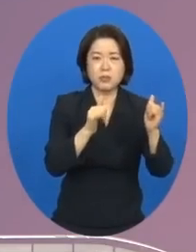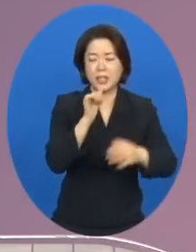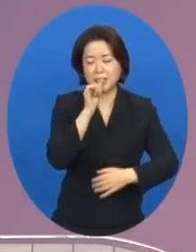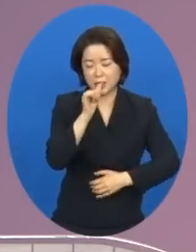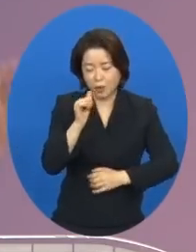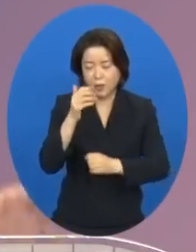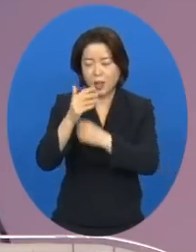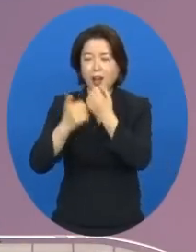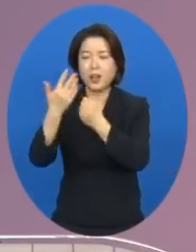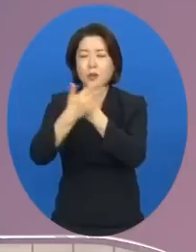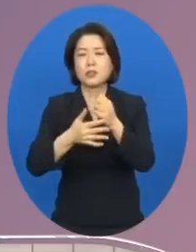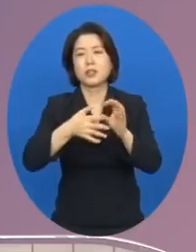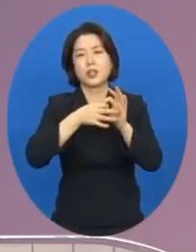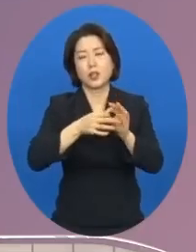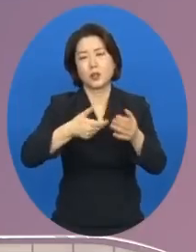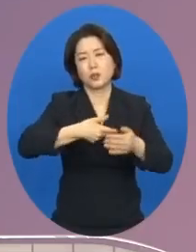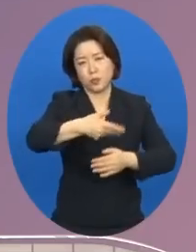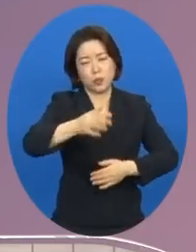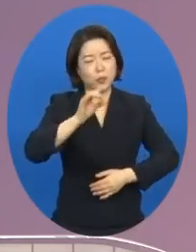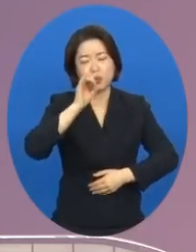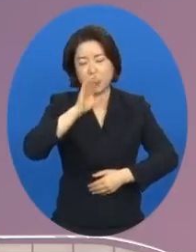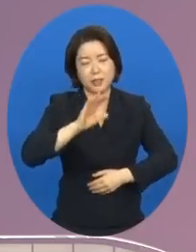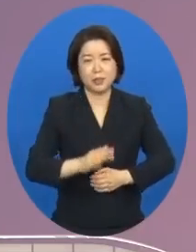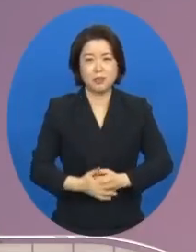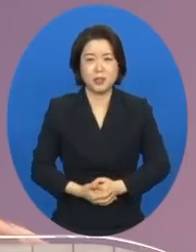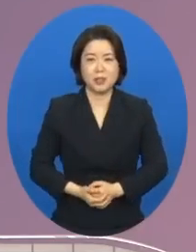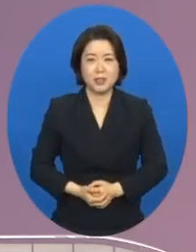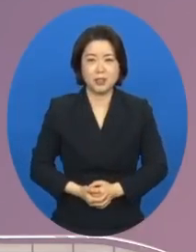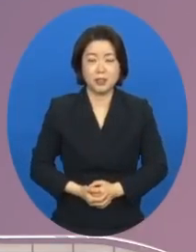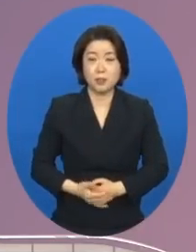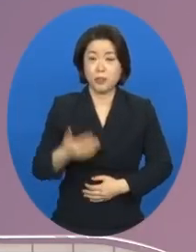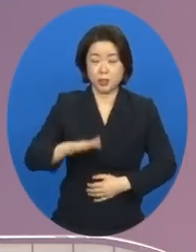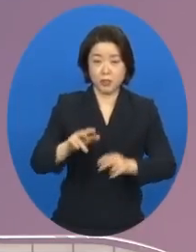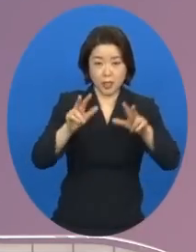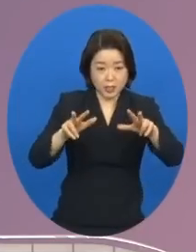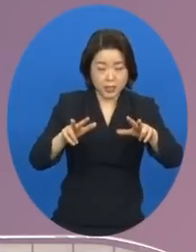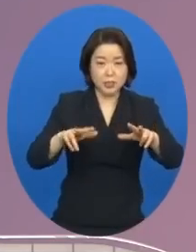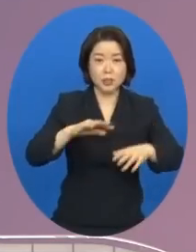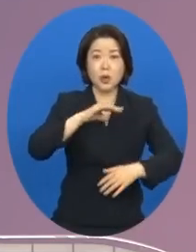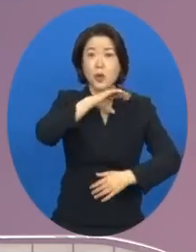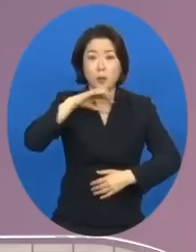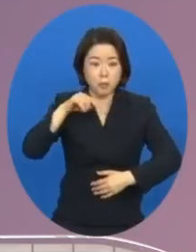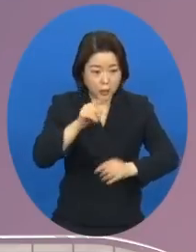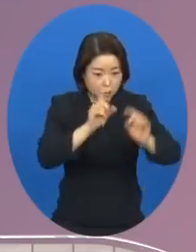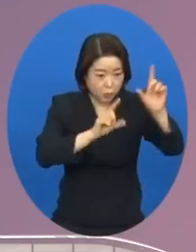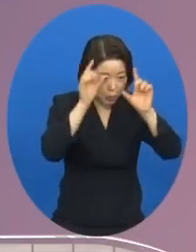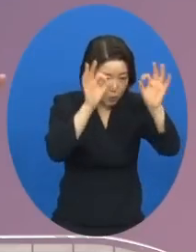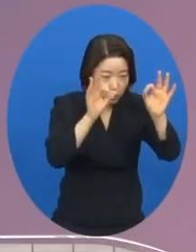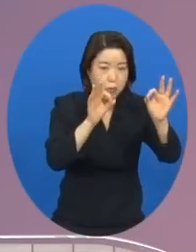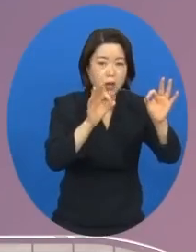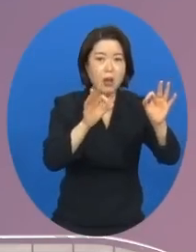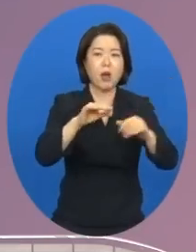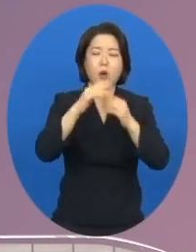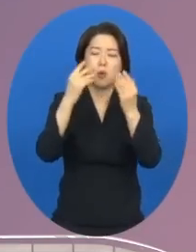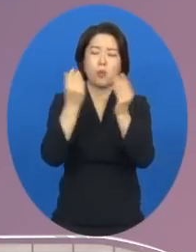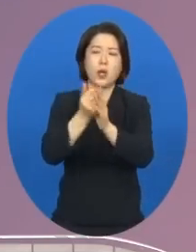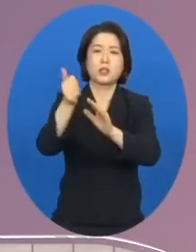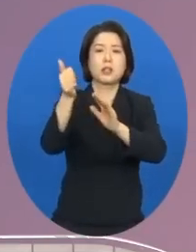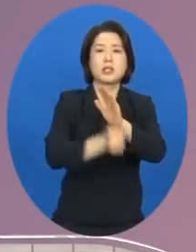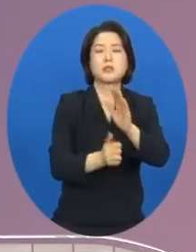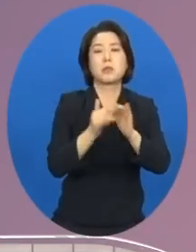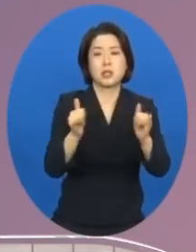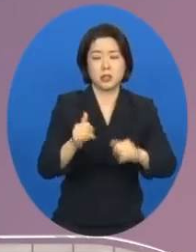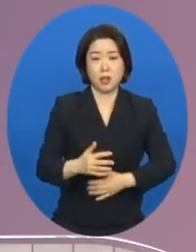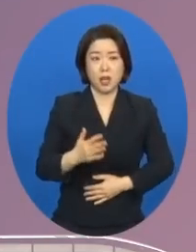하나님의 은혜의 통로가 될 수 없기 때문에 그렇습니다. 그런데 지금 베드로는 완전한 실패자입니다.